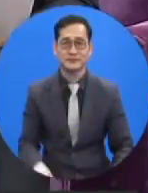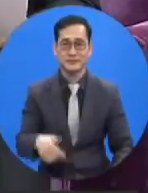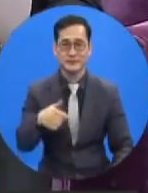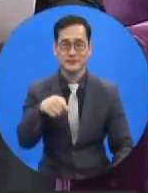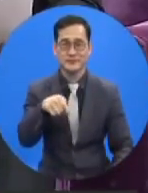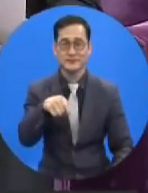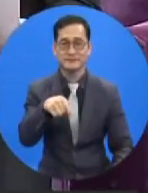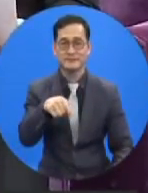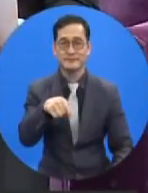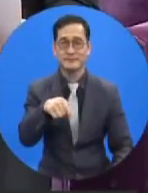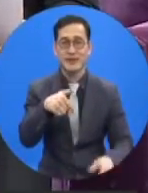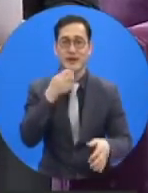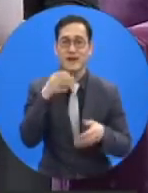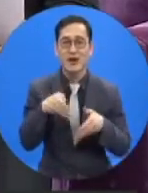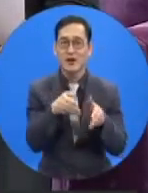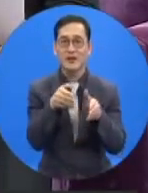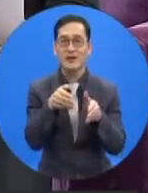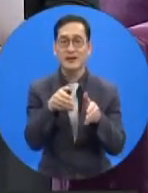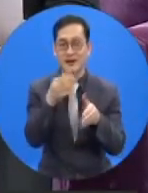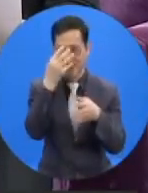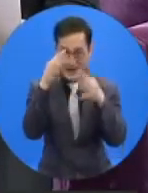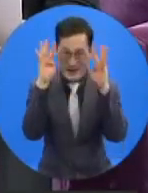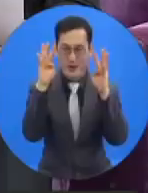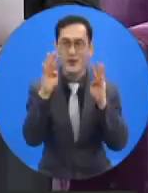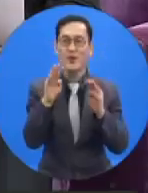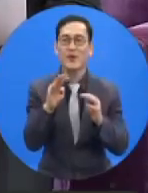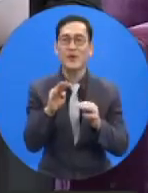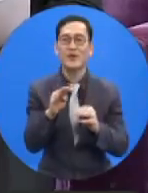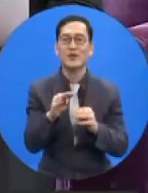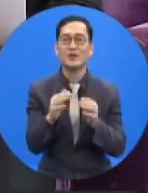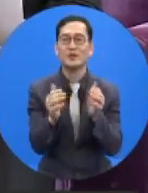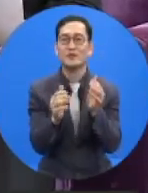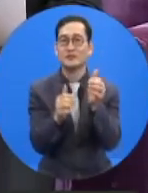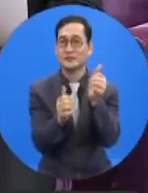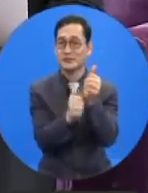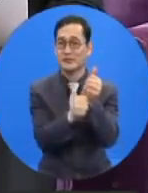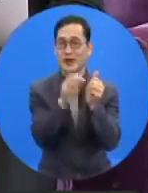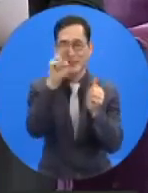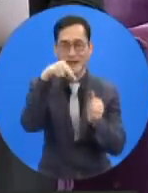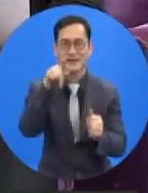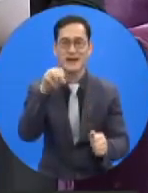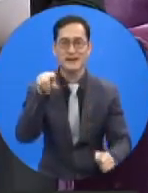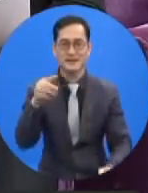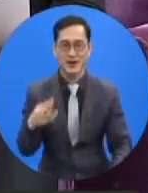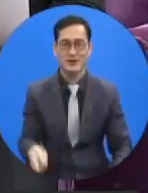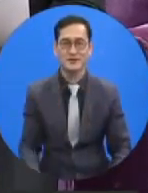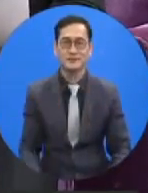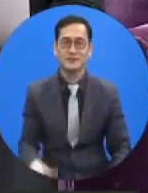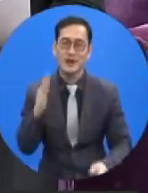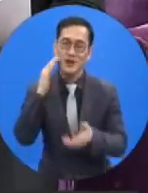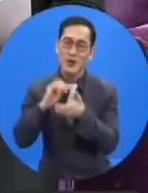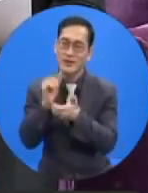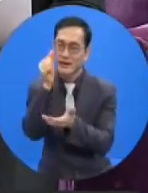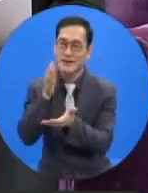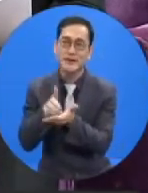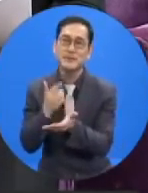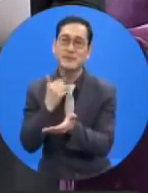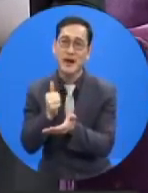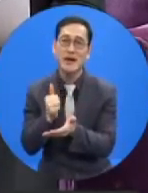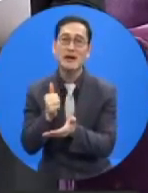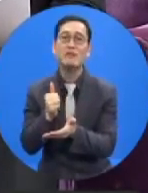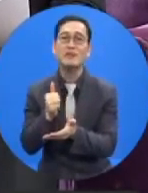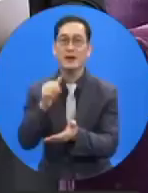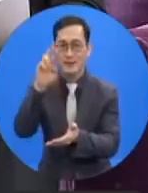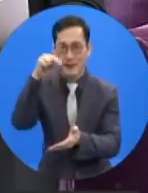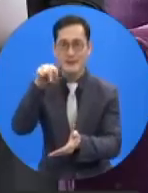헌법 스승격이었던 경기대학교 부총장 박상수 교수님 모셨습니다. KBS 방송기자 출신, 문체부 차관 출신, 청와대 대변인 출신, 보수의